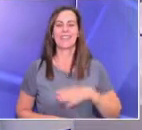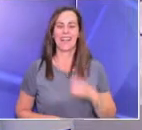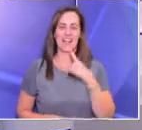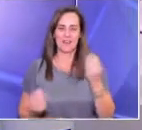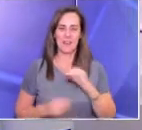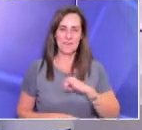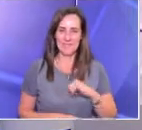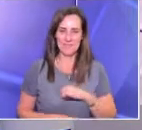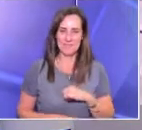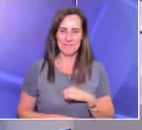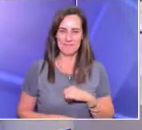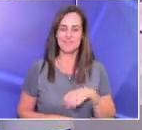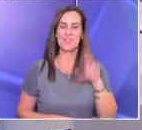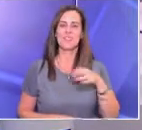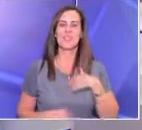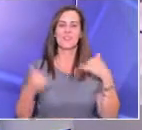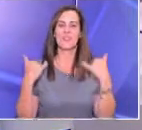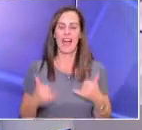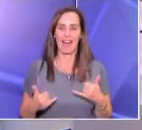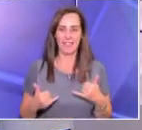דברים מאוד מעניינים. תראו, יש לנו כרגע